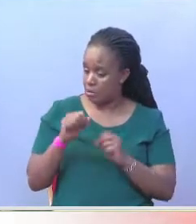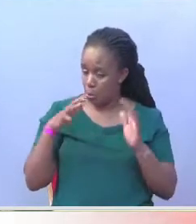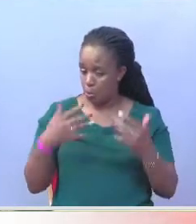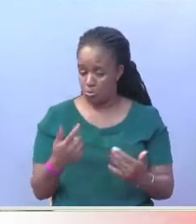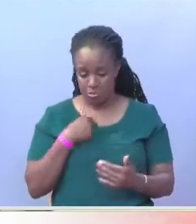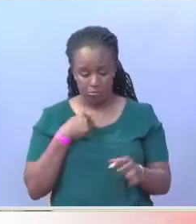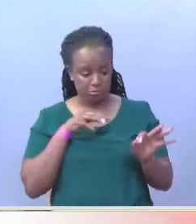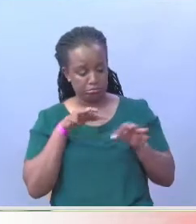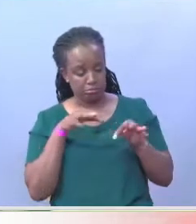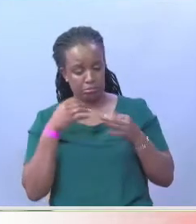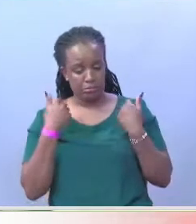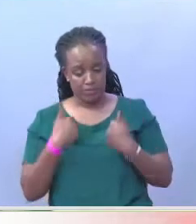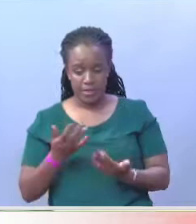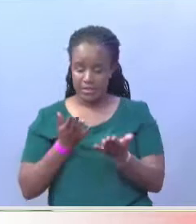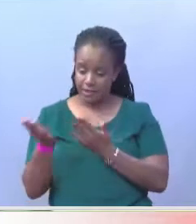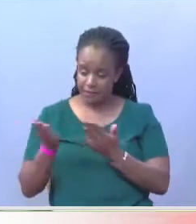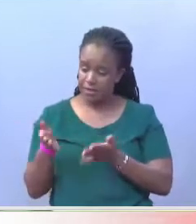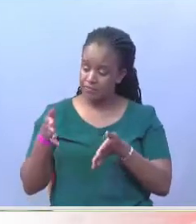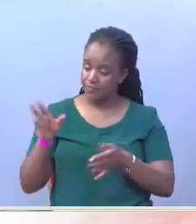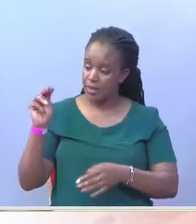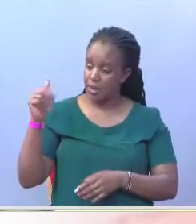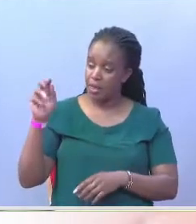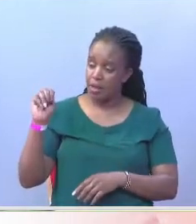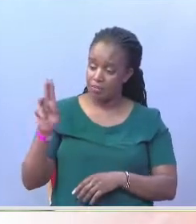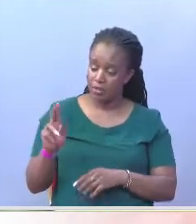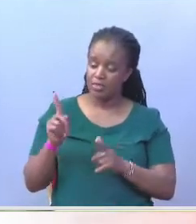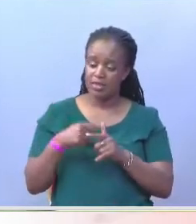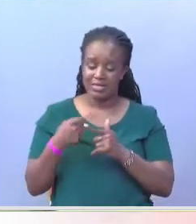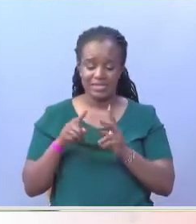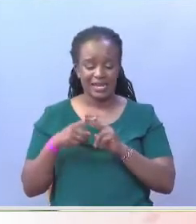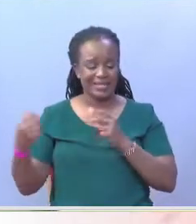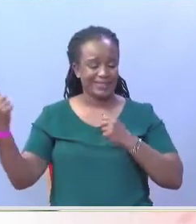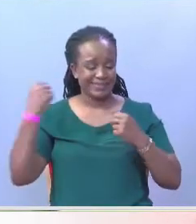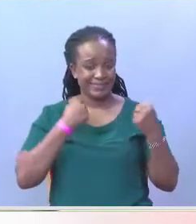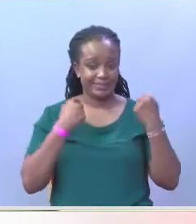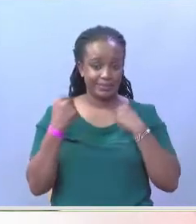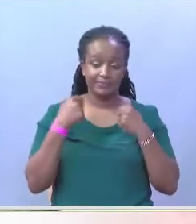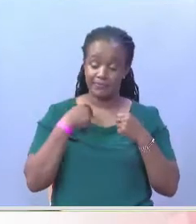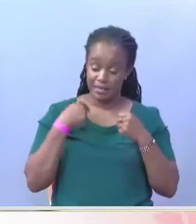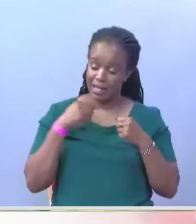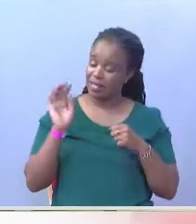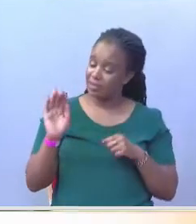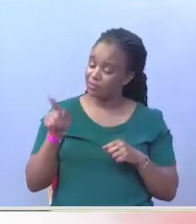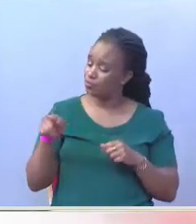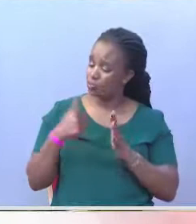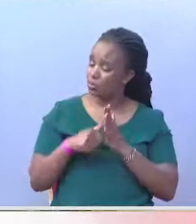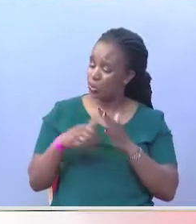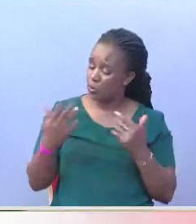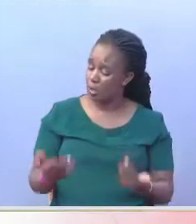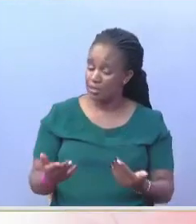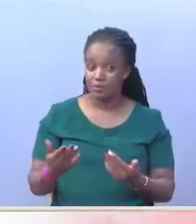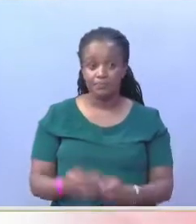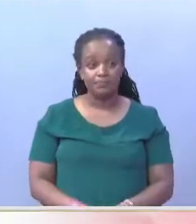ni mhudumu kwa hizi magari zinaitwa Zanamu. Akaanza kunivamia. Nikamsikiza kidogo, nikamuuliza mzee shida yako ni nini. According